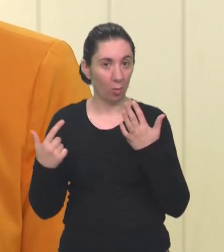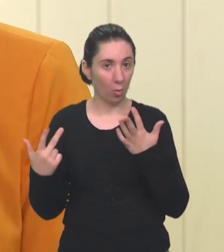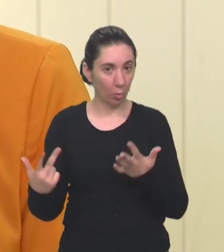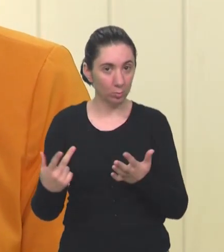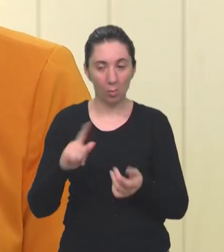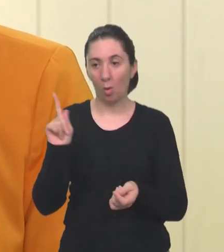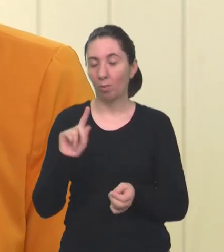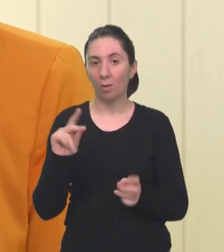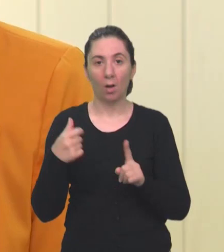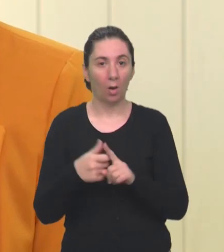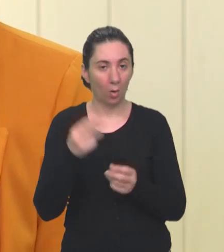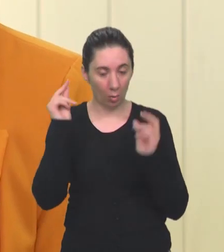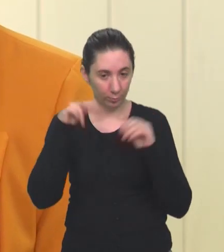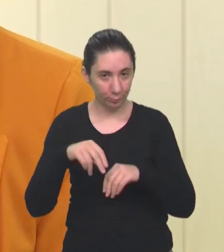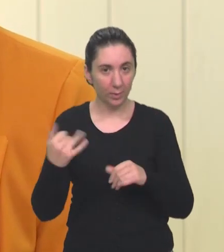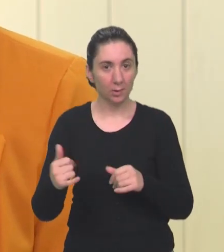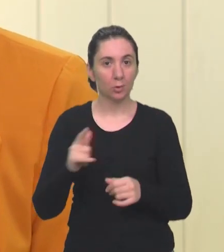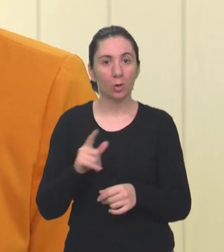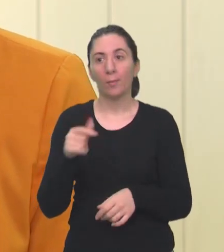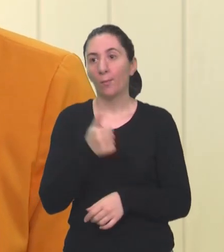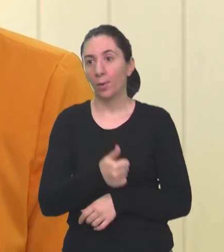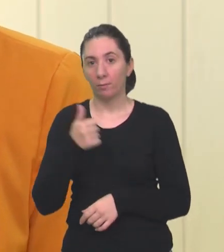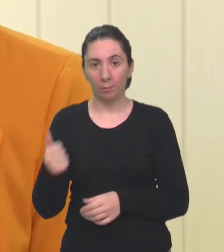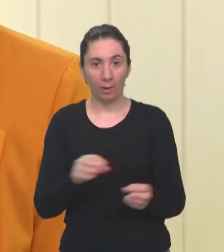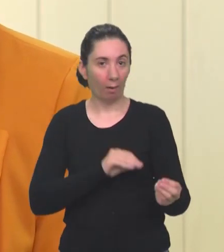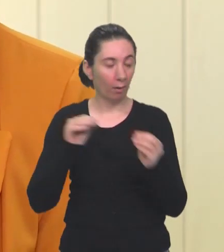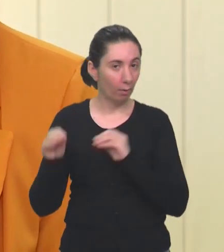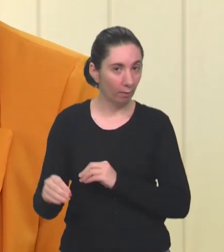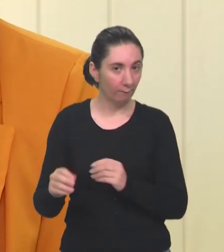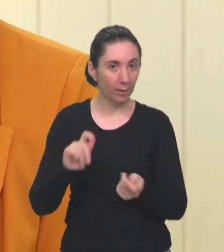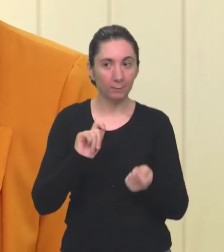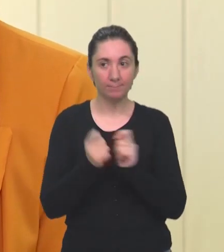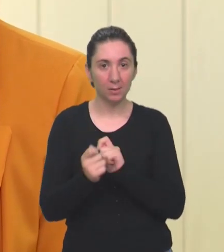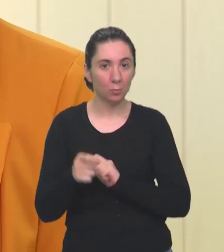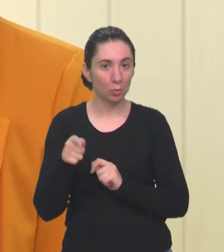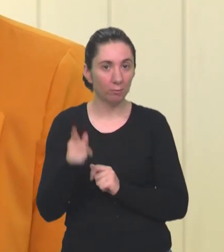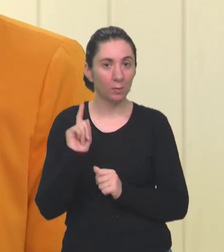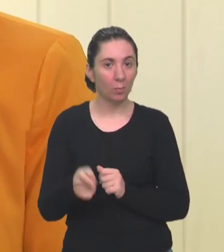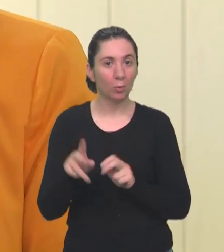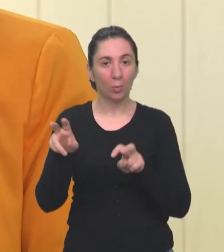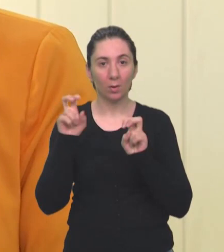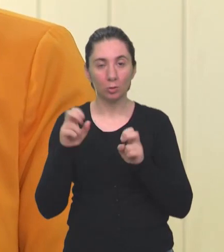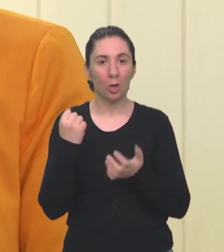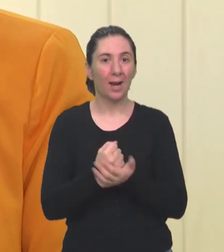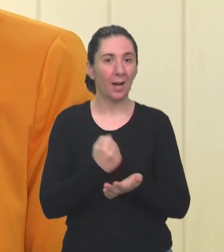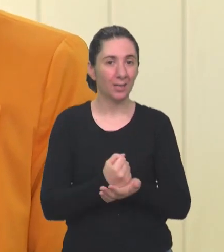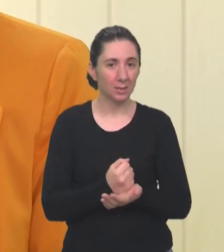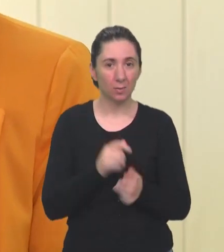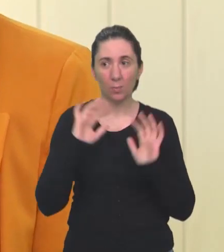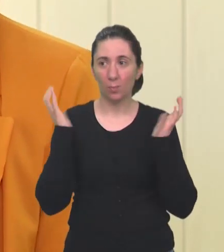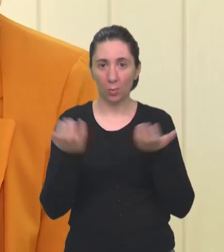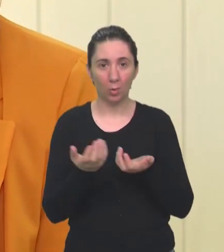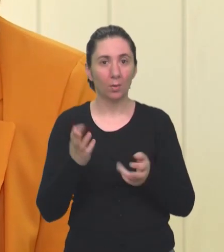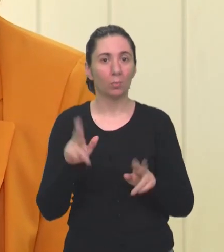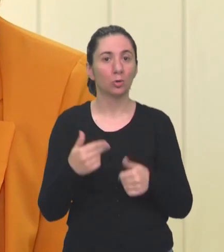se nisu ispoštovali rokovi, pa sad očekujemo da zaživi 1.1. Izmjene su takve da smo morali zatražiti i licenciranje prostora da